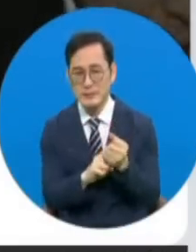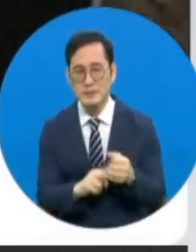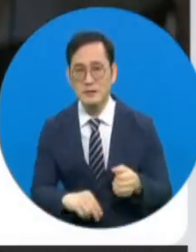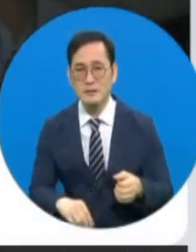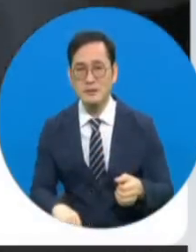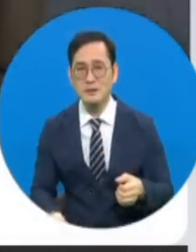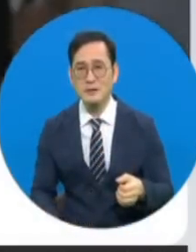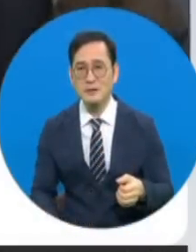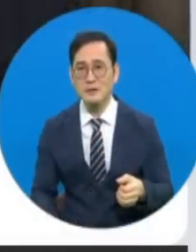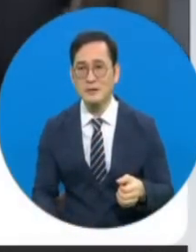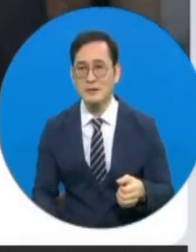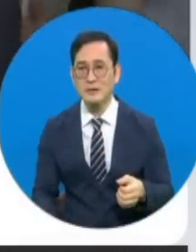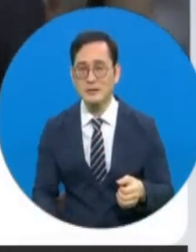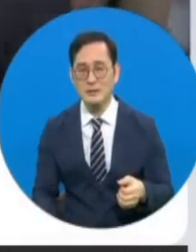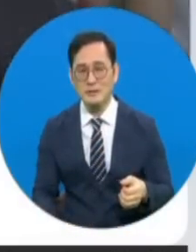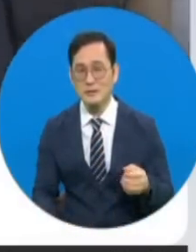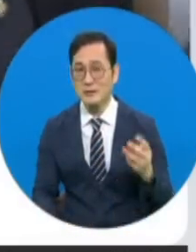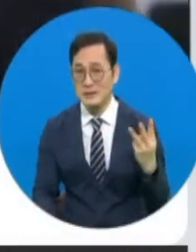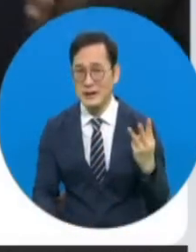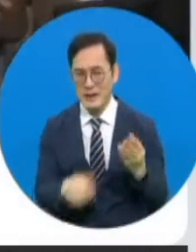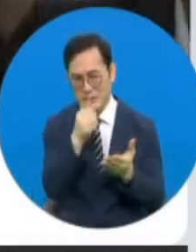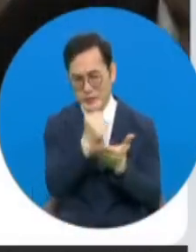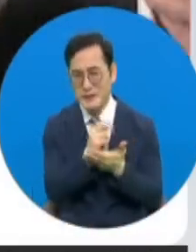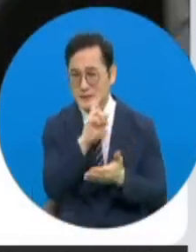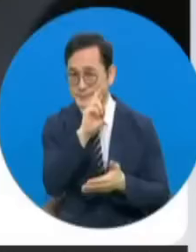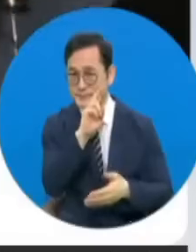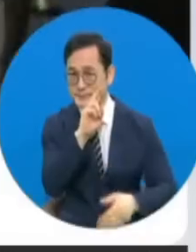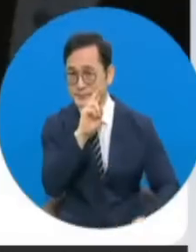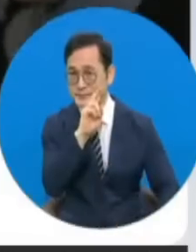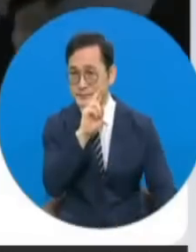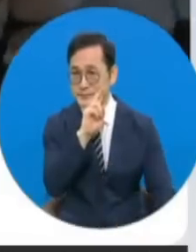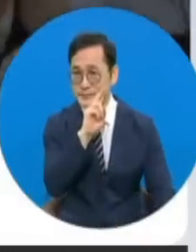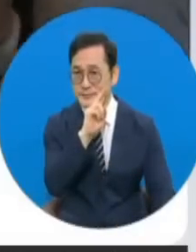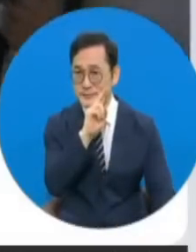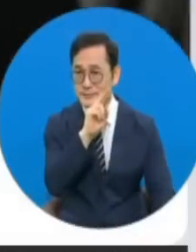그 당시 이제 유미 씨가 80만 개면 60억 상대로